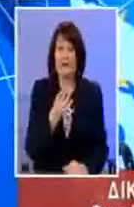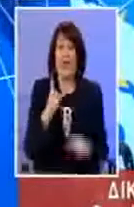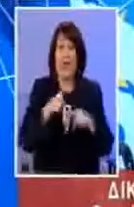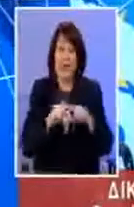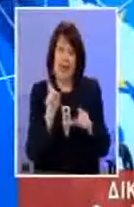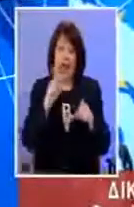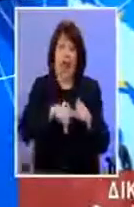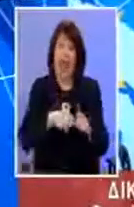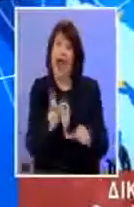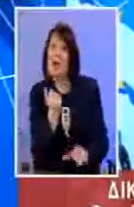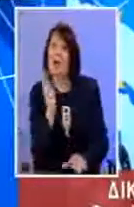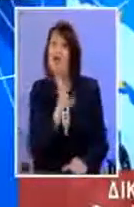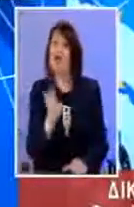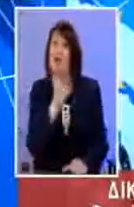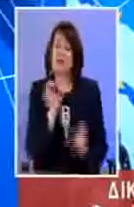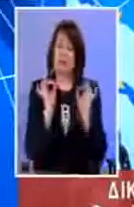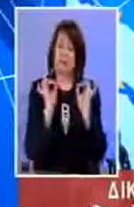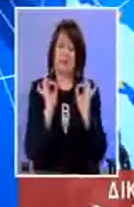είναι τίποτα.